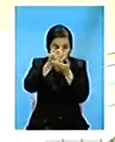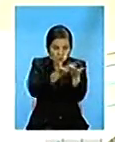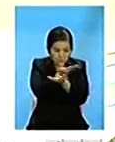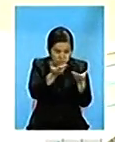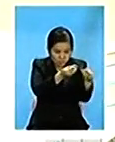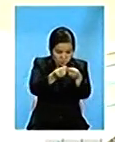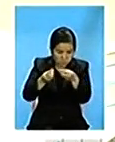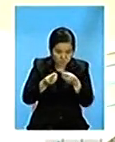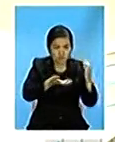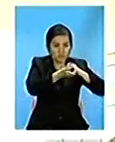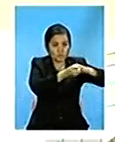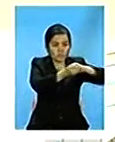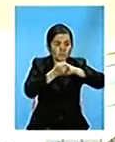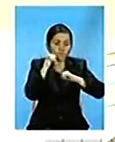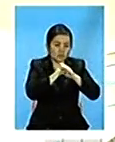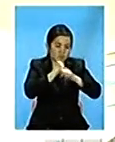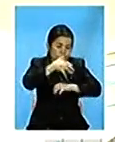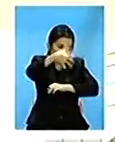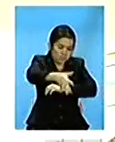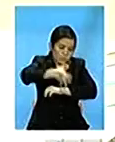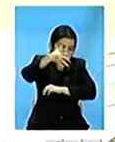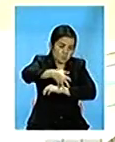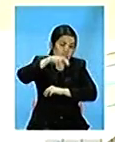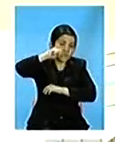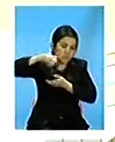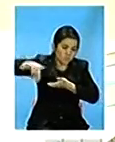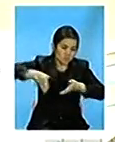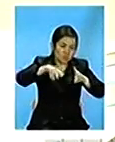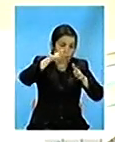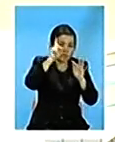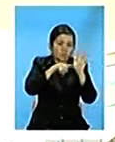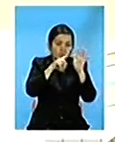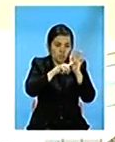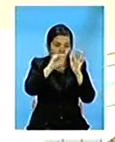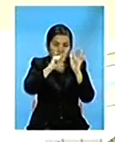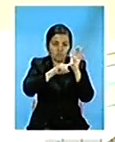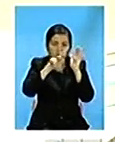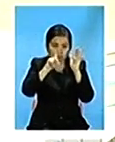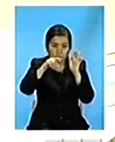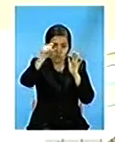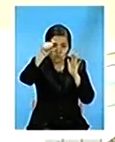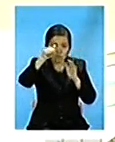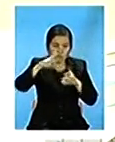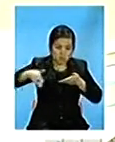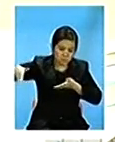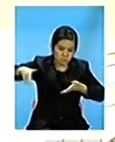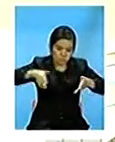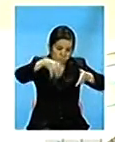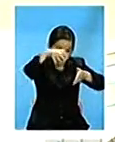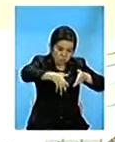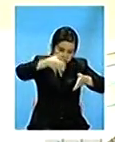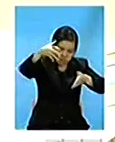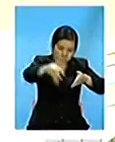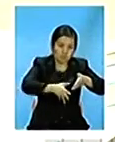กแม่น้ำป่าสักซึ่งเมื่อก่อนเป็นห้วงเป็นวังเดี๋ยวนี้ในห้วงในวังนั้น